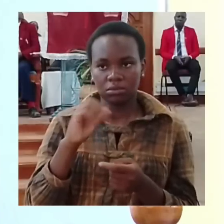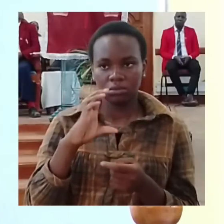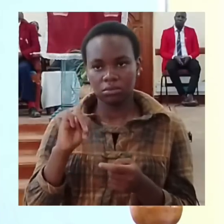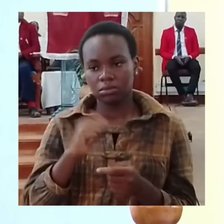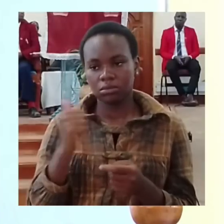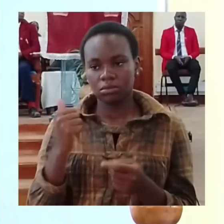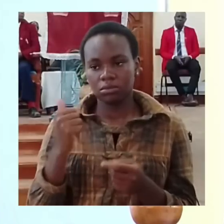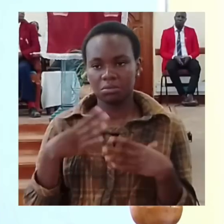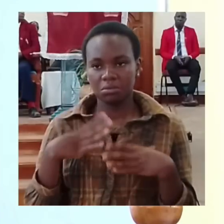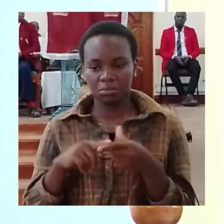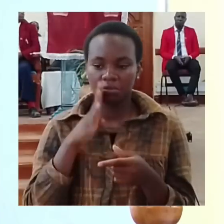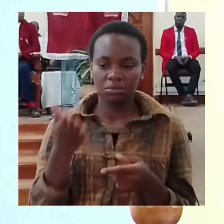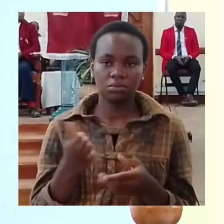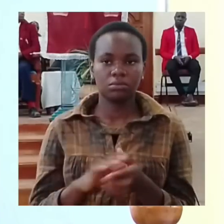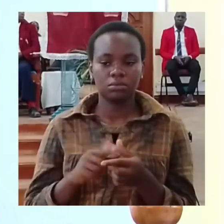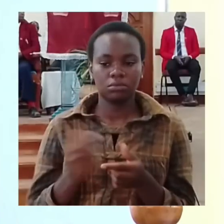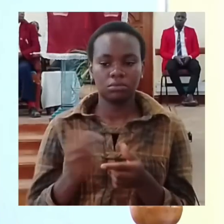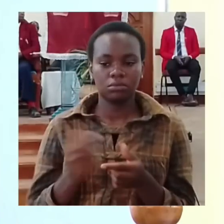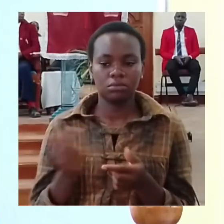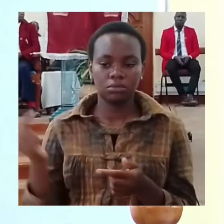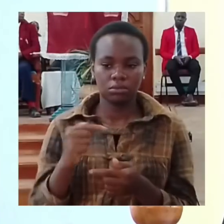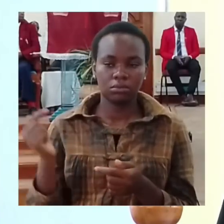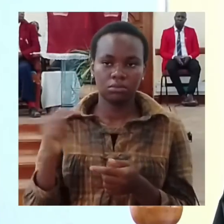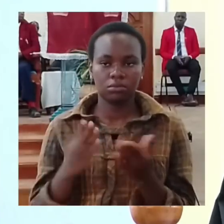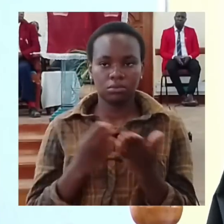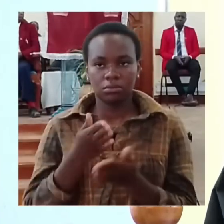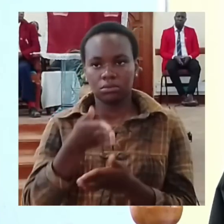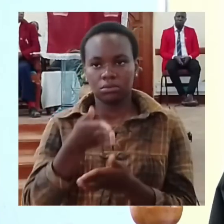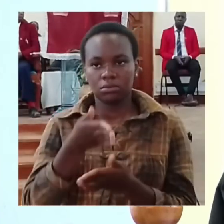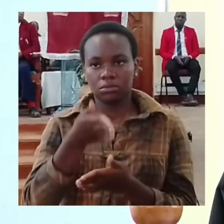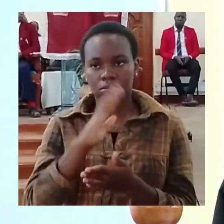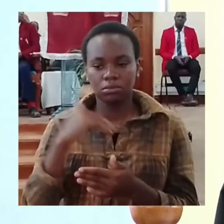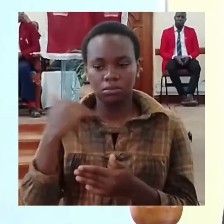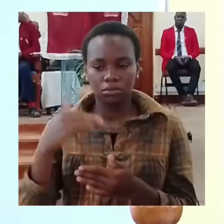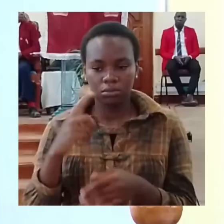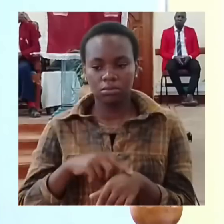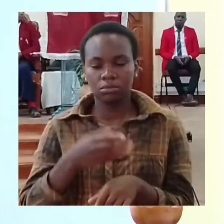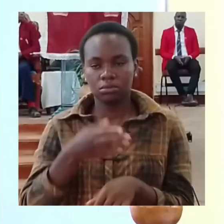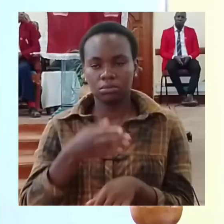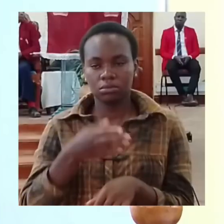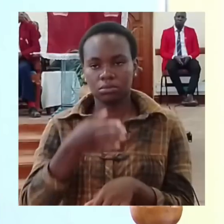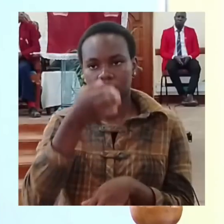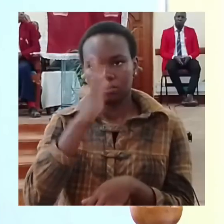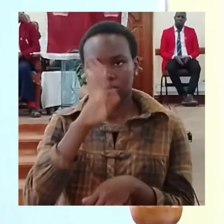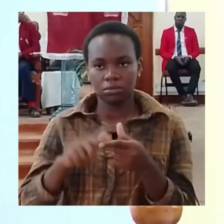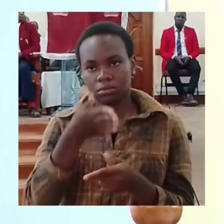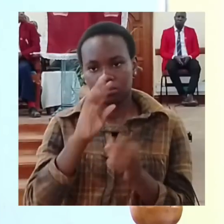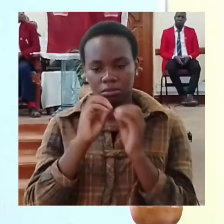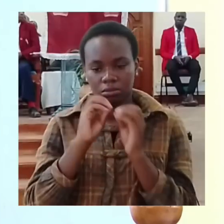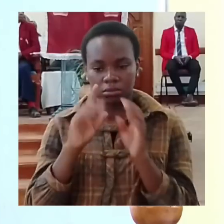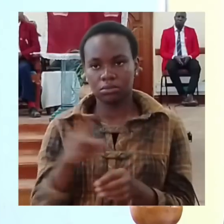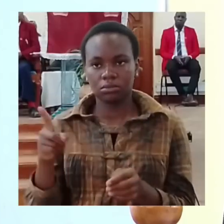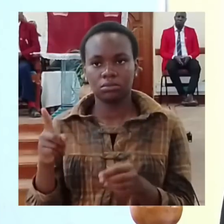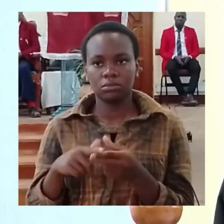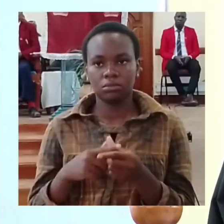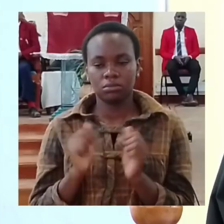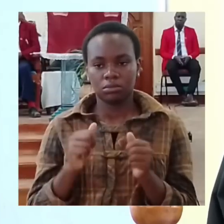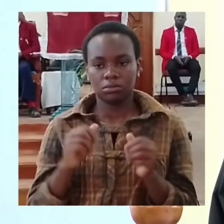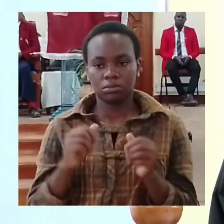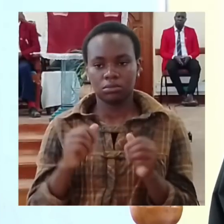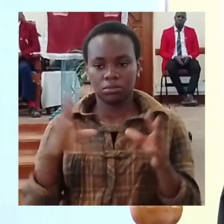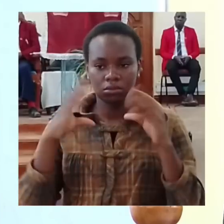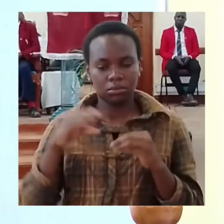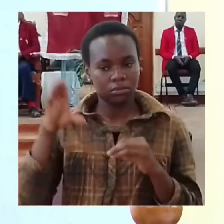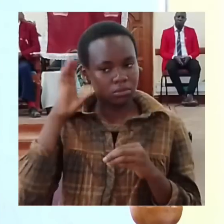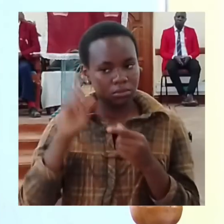ũngĩ, be there. Come, serve the Lord, be available, and God bless you, men. Nĩ ũndũ wa gwĩtĩkĩra